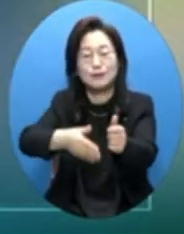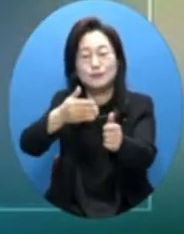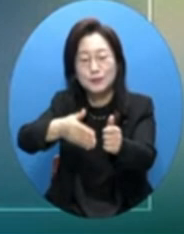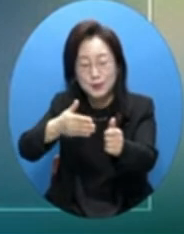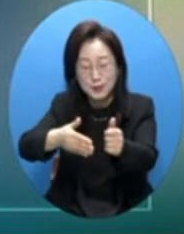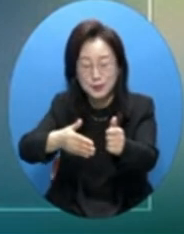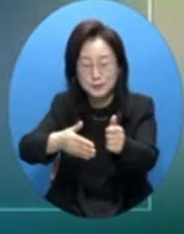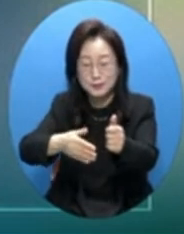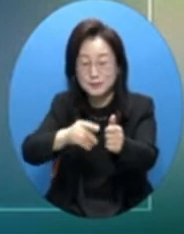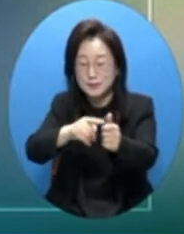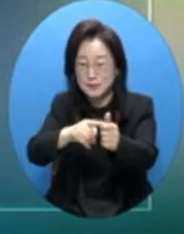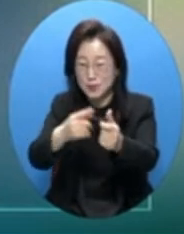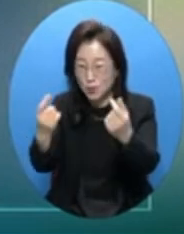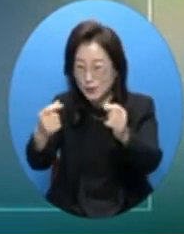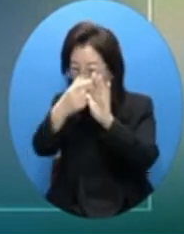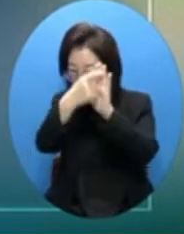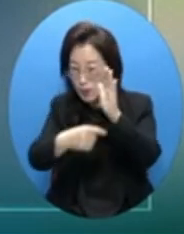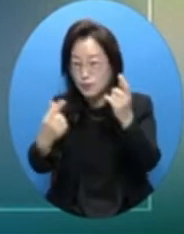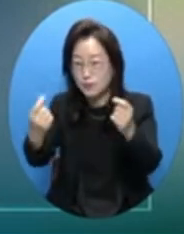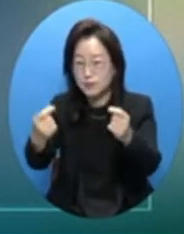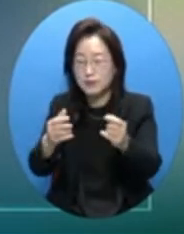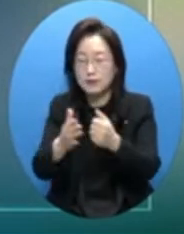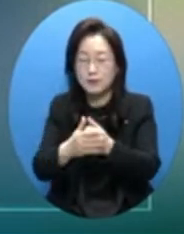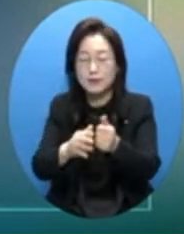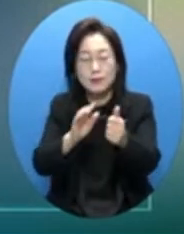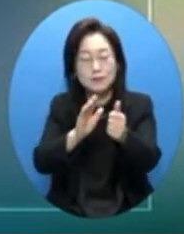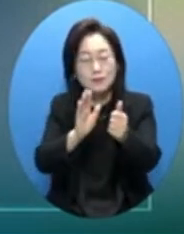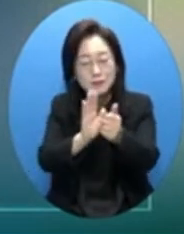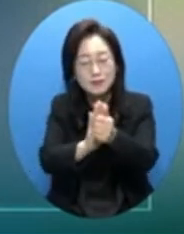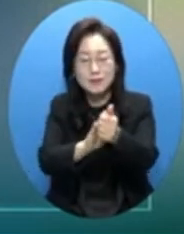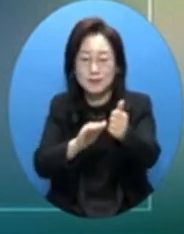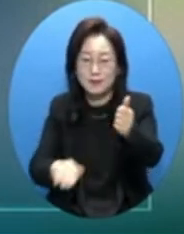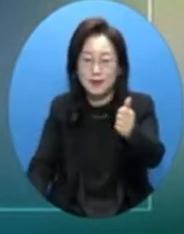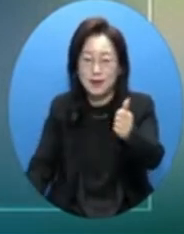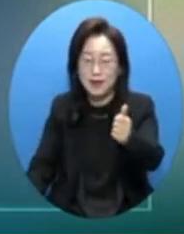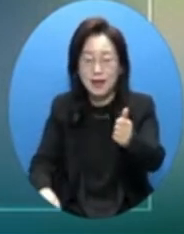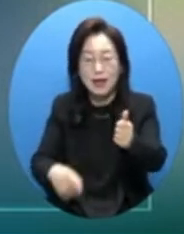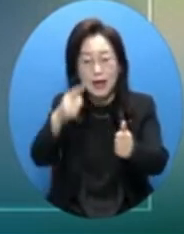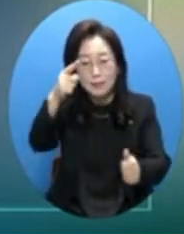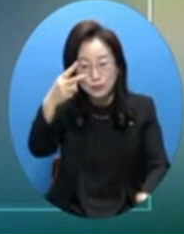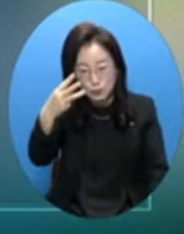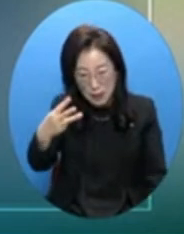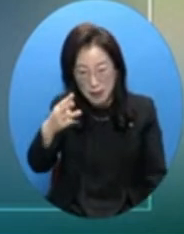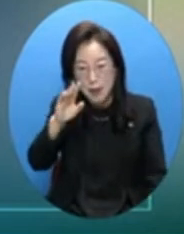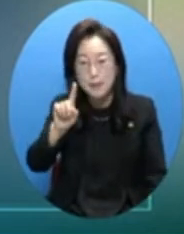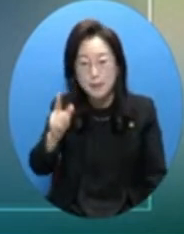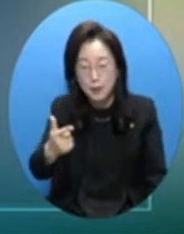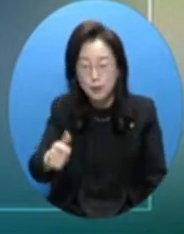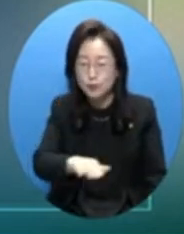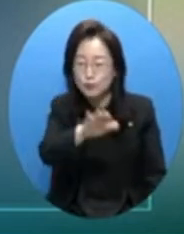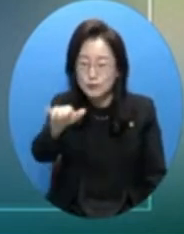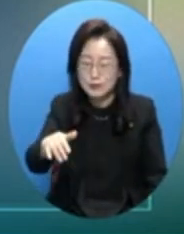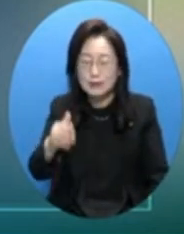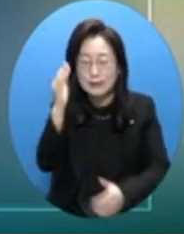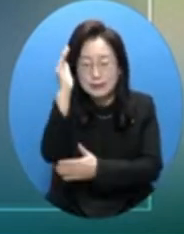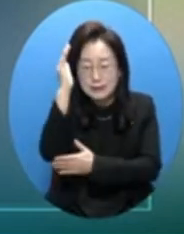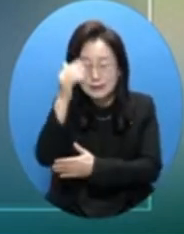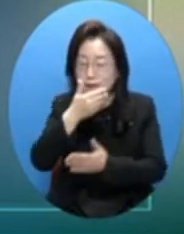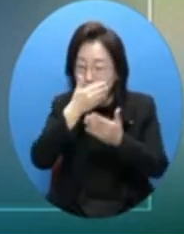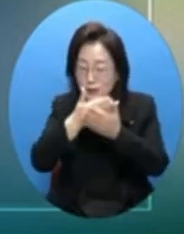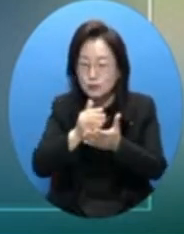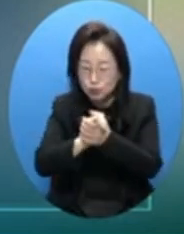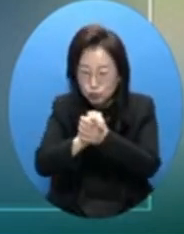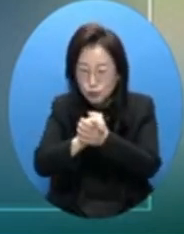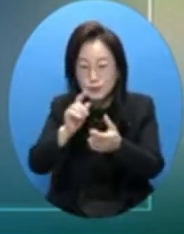선교사님이시니까 만나서 선교사님께서 세 번 우리에게 기대 중요성에 대해서 말씀을 전해